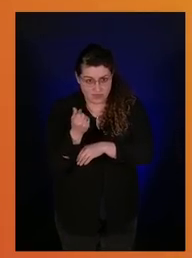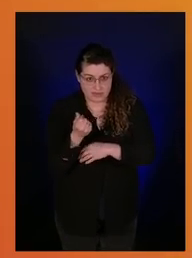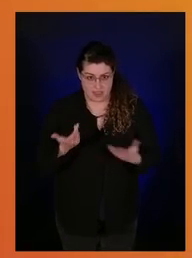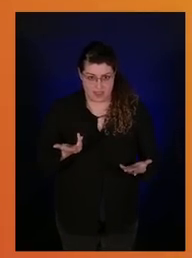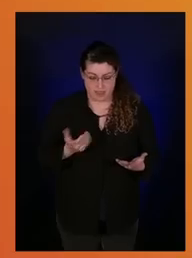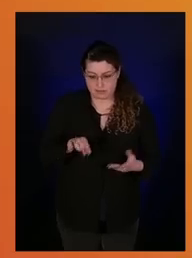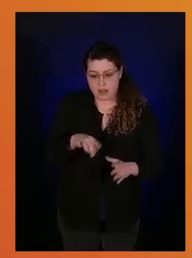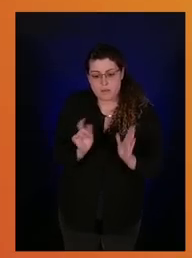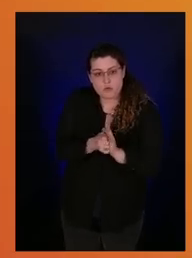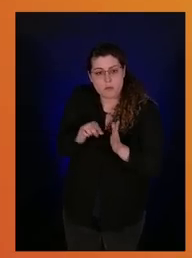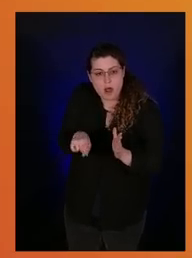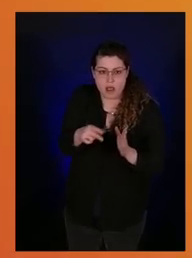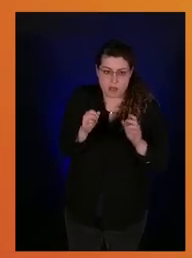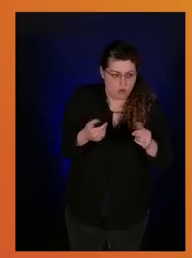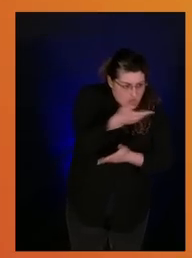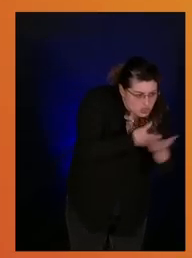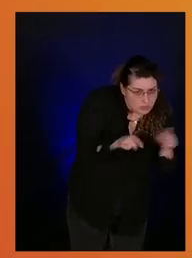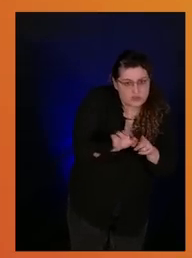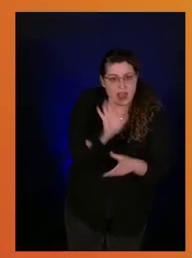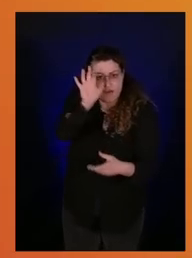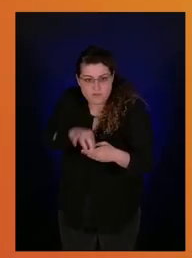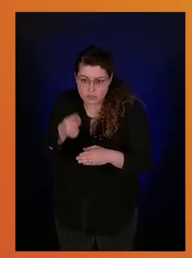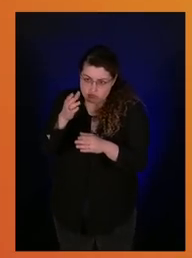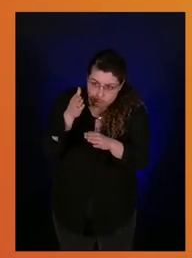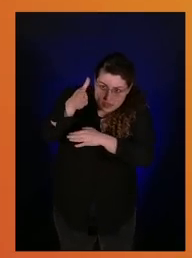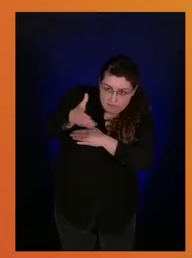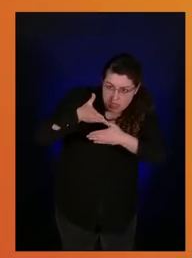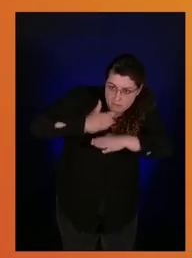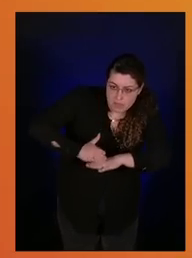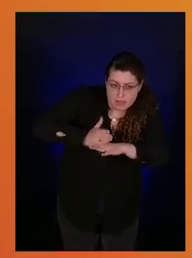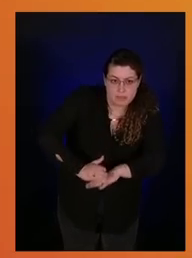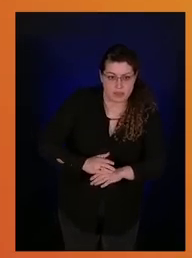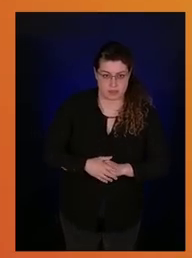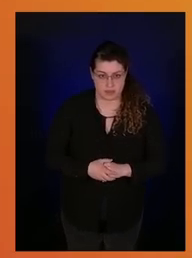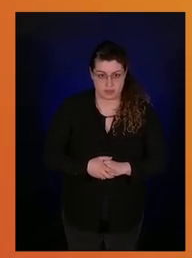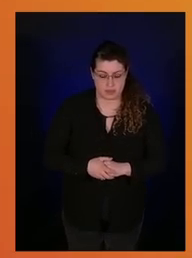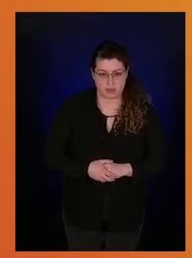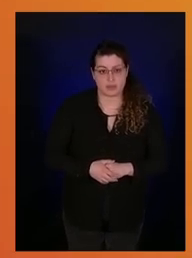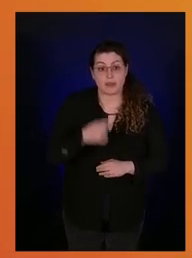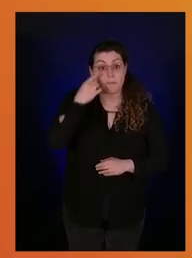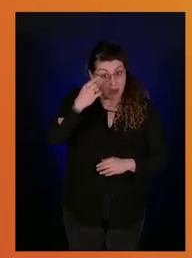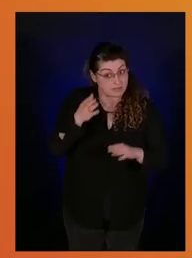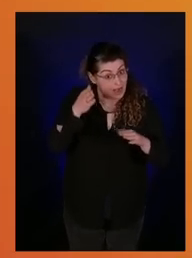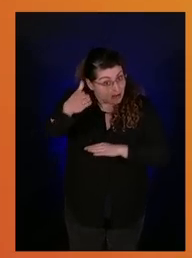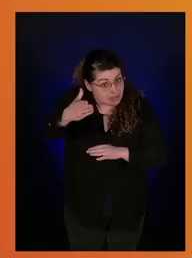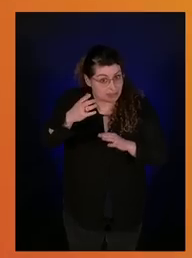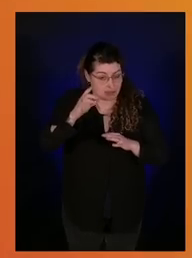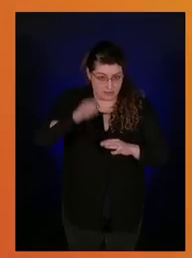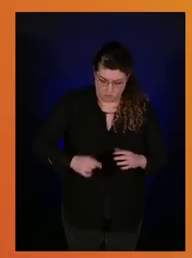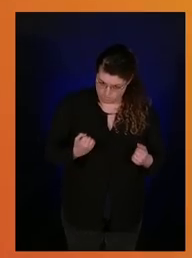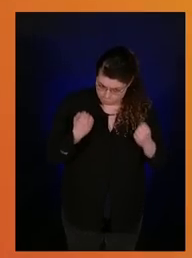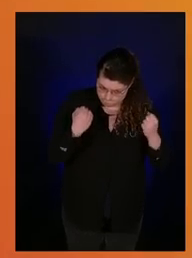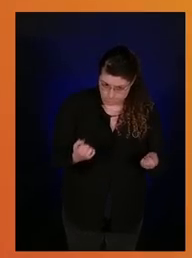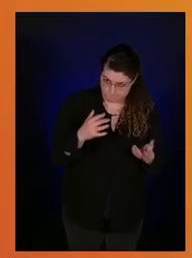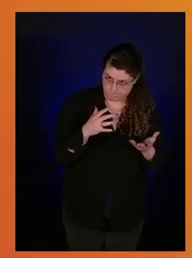devrait être celui où l'on échange et où l'on vote pour anticiper nos lendemains. Il faudra pour l'avenir avoir le courage de faire évoluer nos